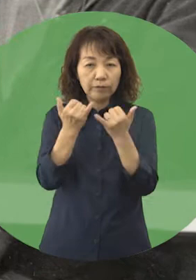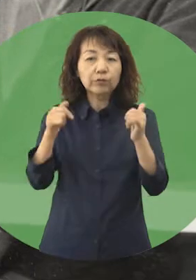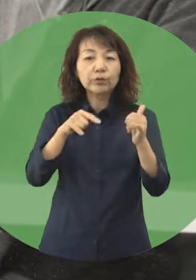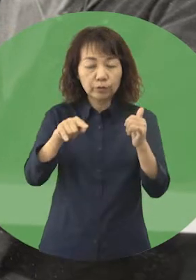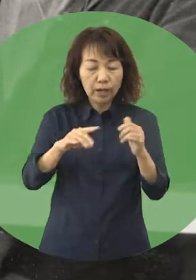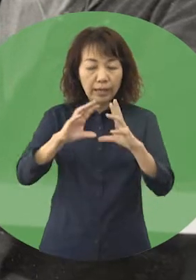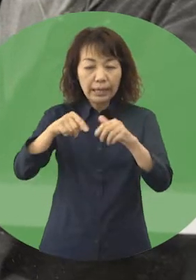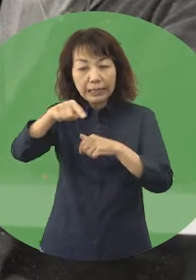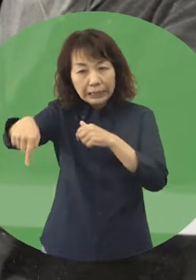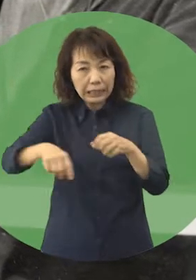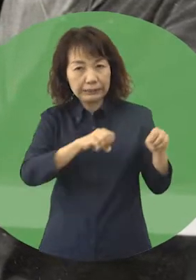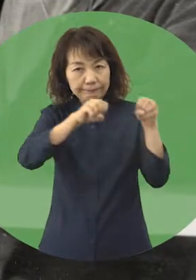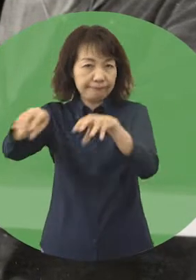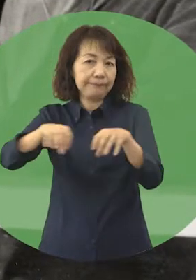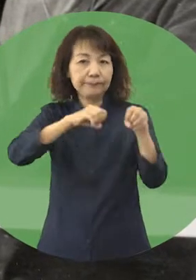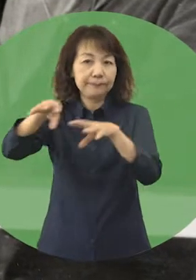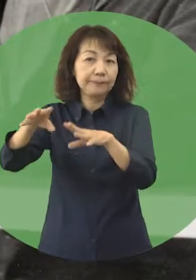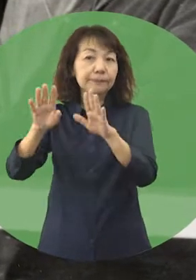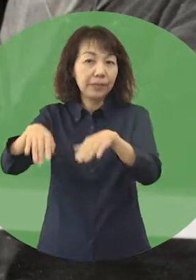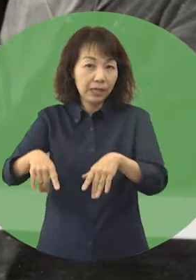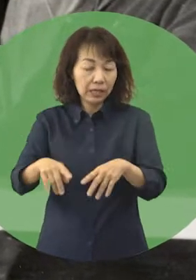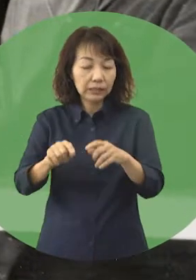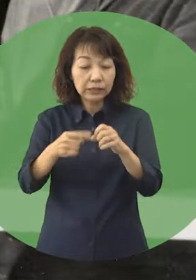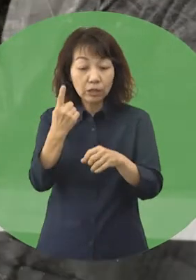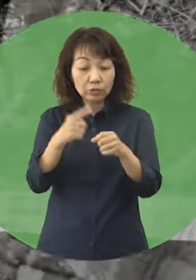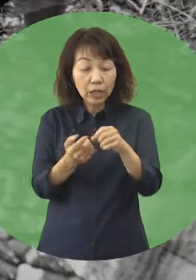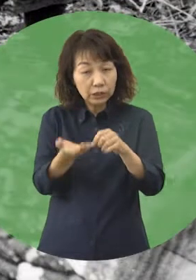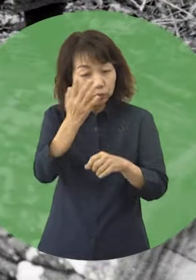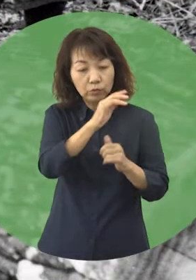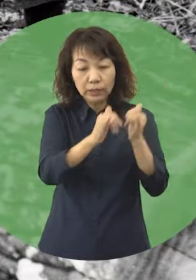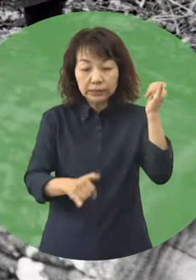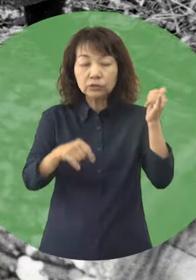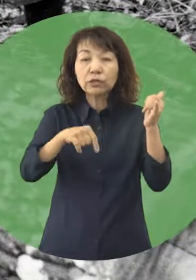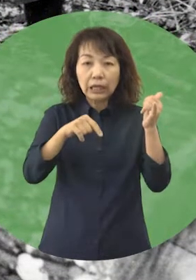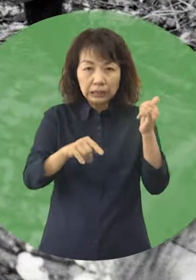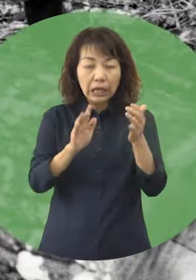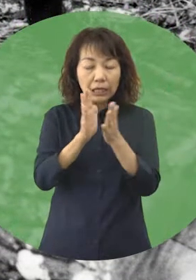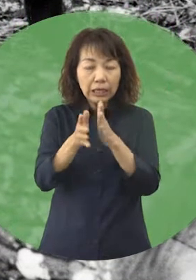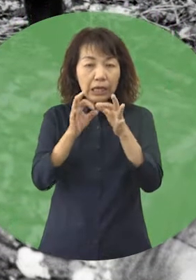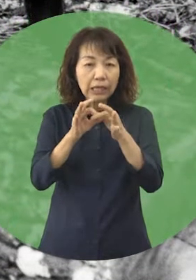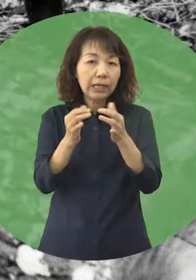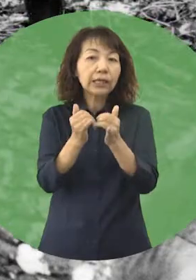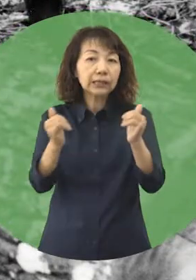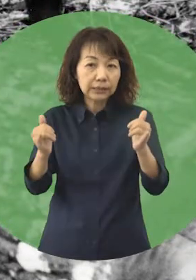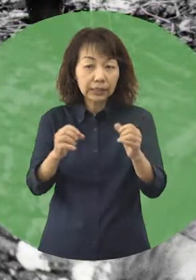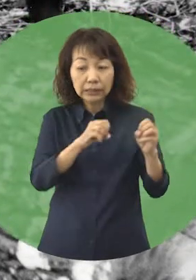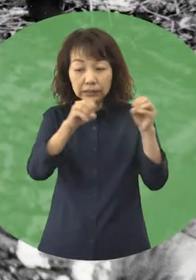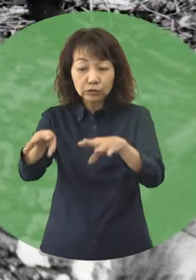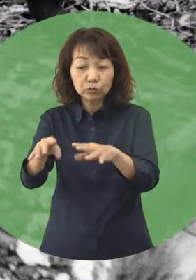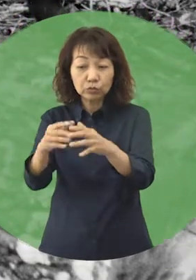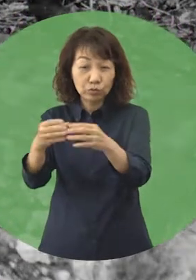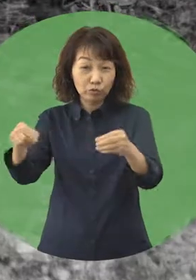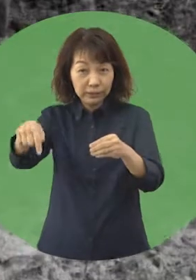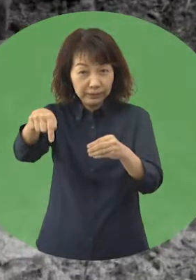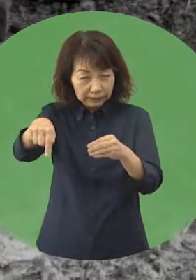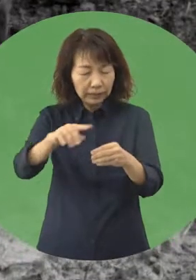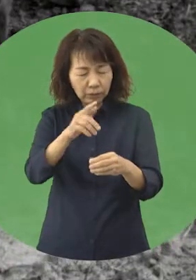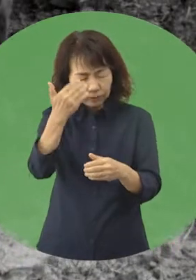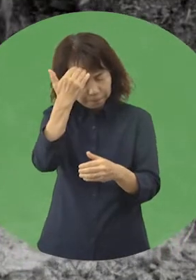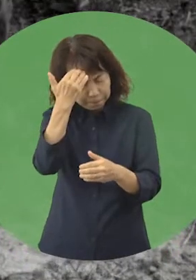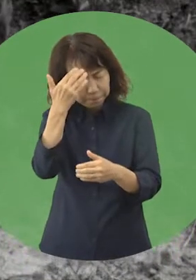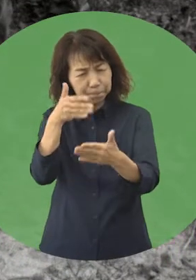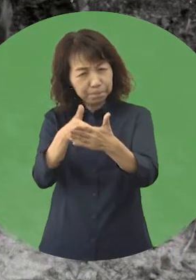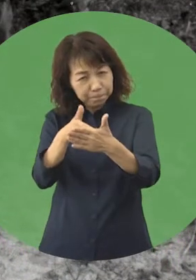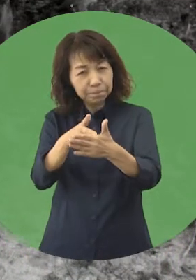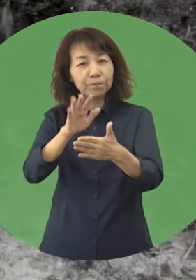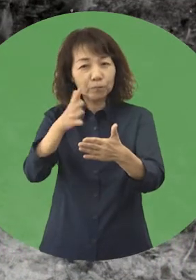及ぶ移民の歴史の中で、多くの県警人は移住先で数々の困難に遭遇しながらも懸命に努力